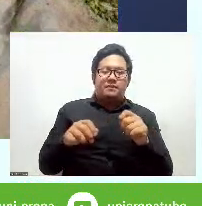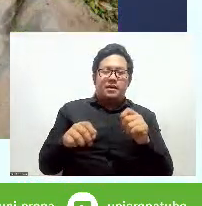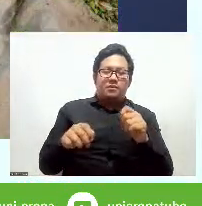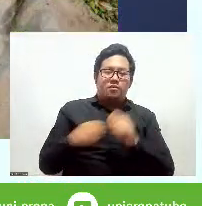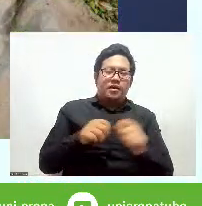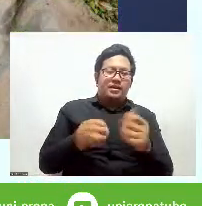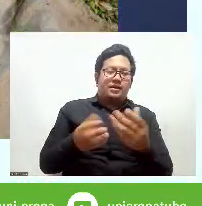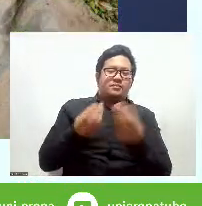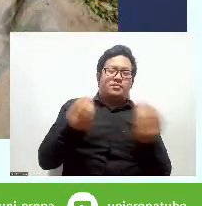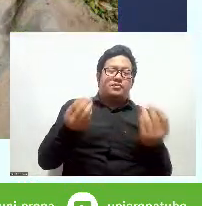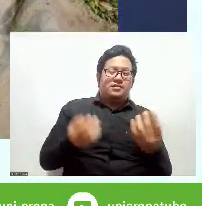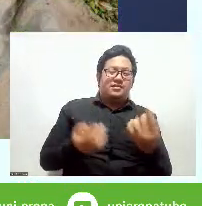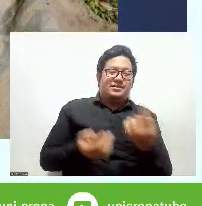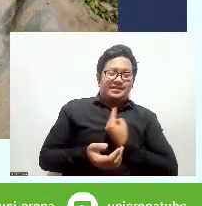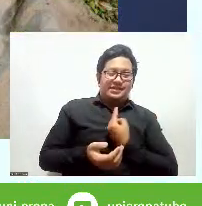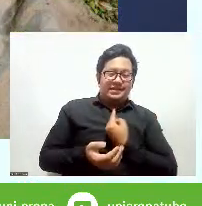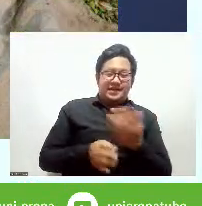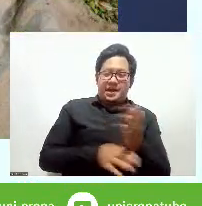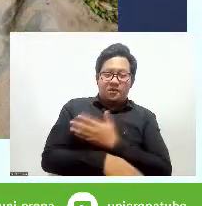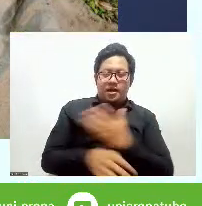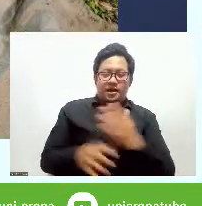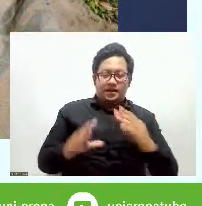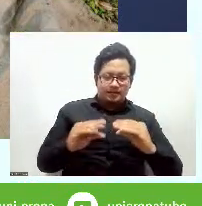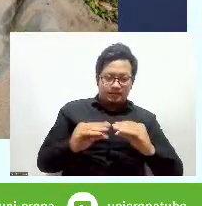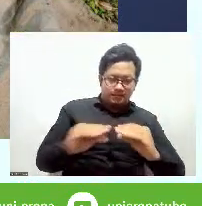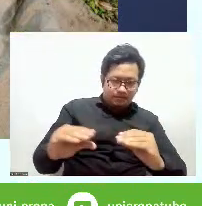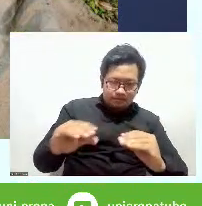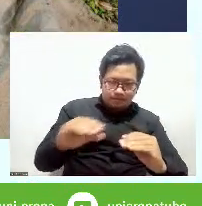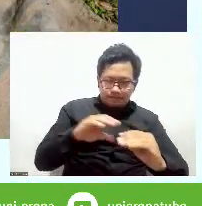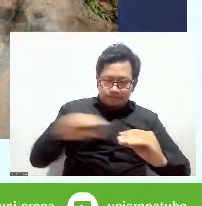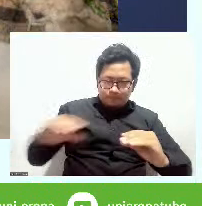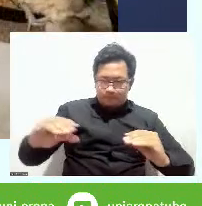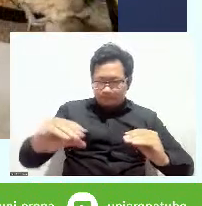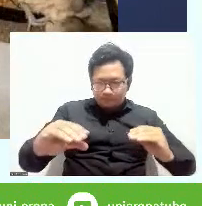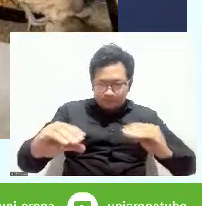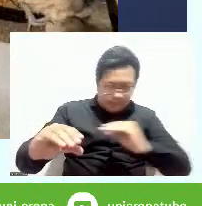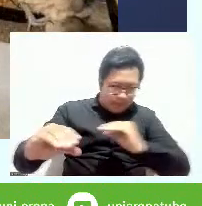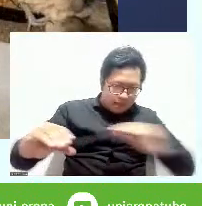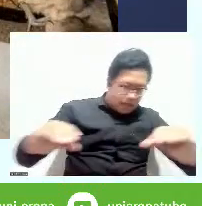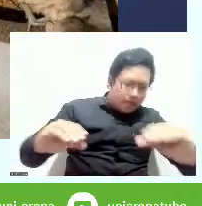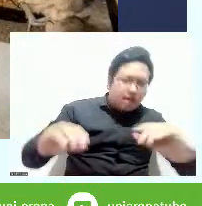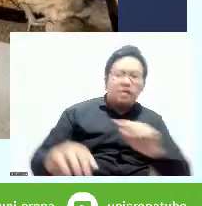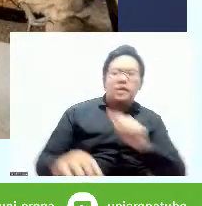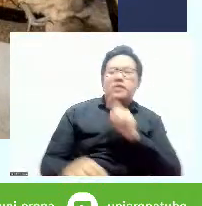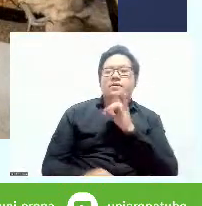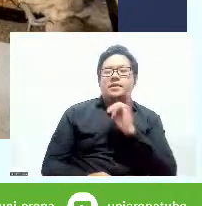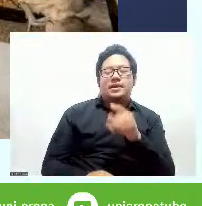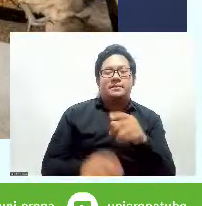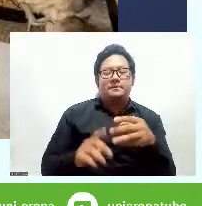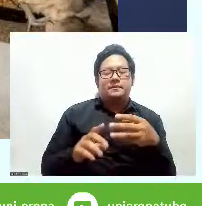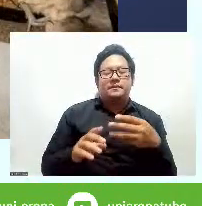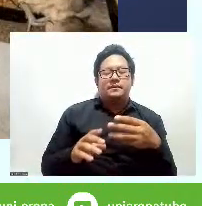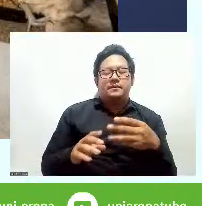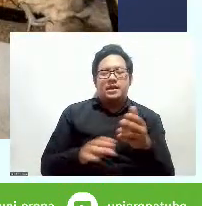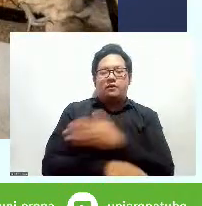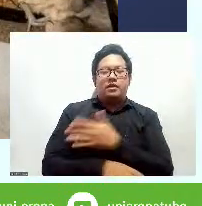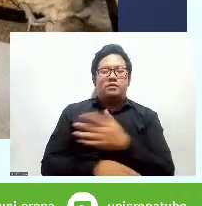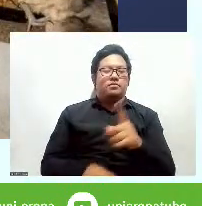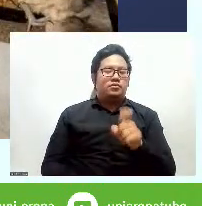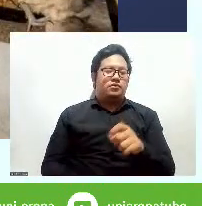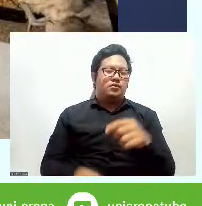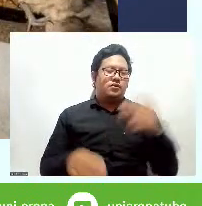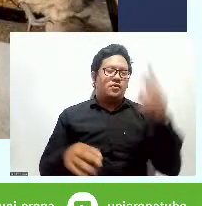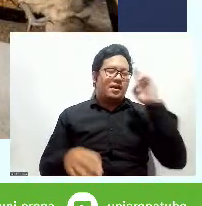engkau di Indonesia Kalau ngeset dedeng itu b dengan di awal kita butuh seminggu aja sih repot